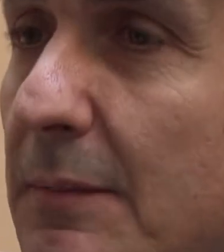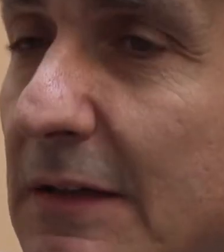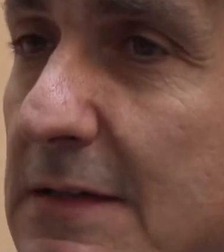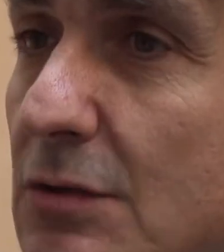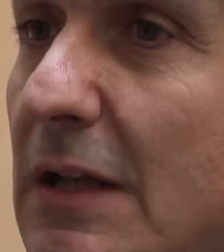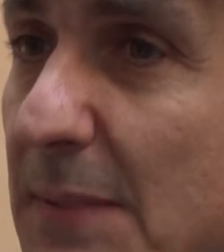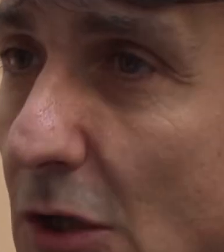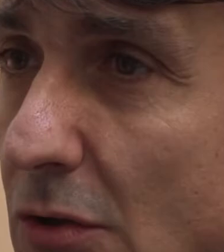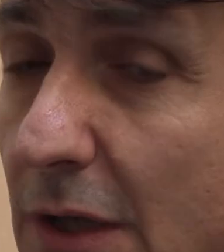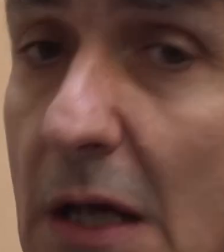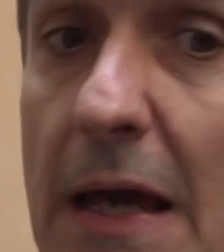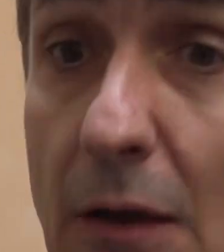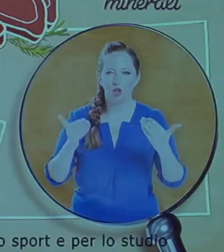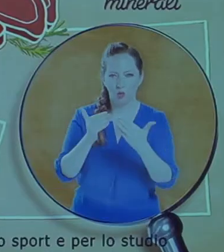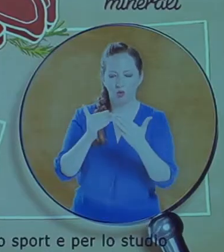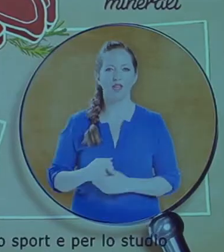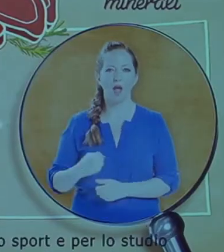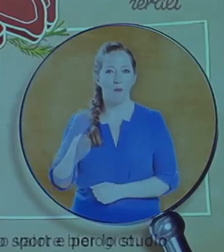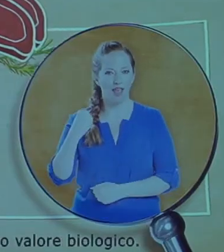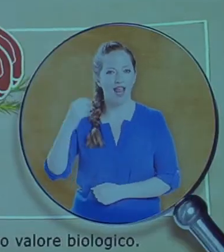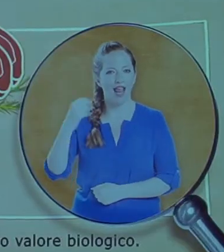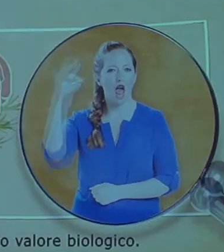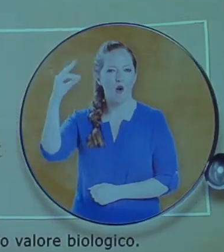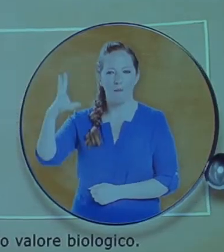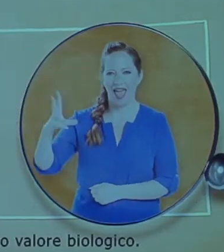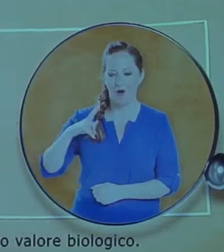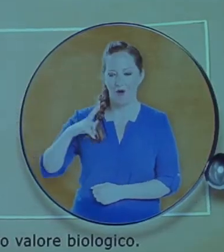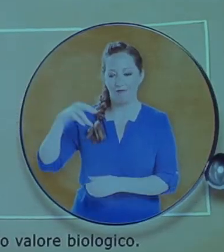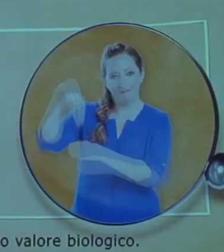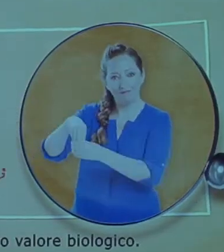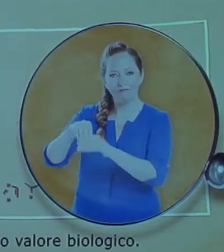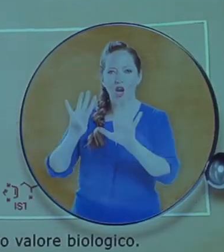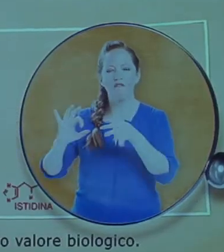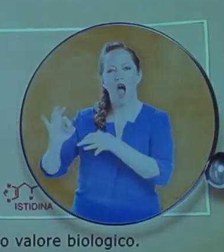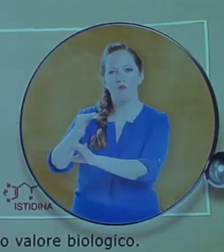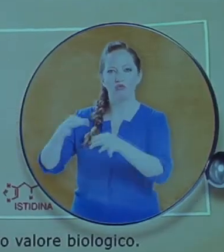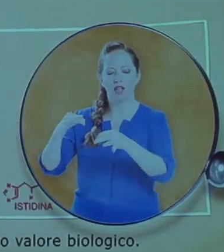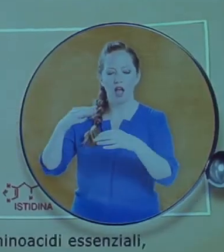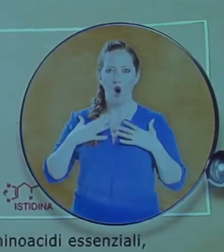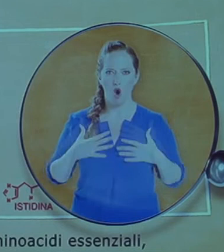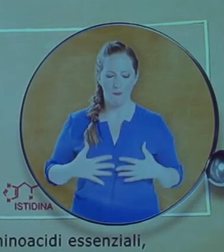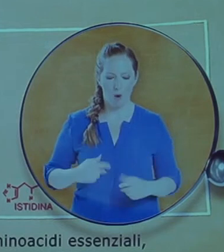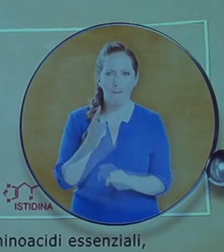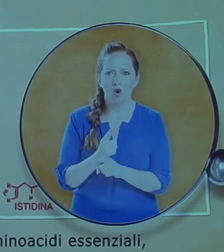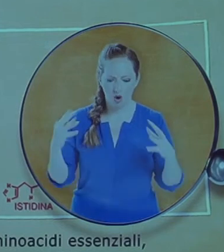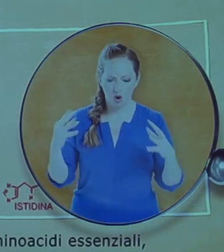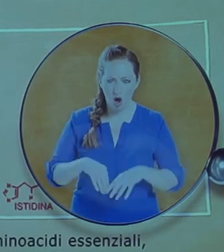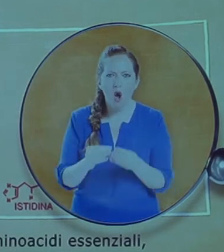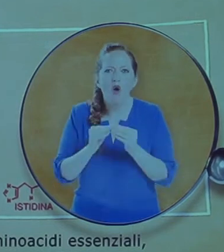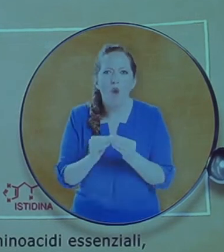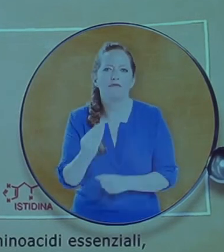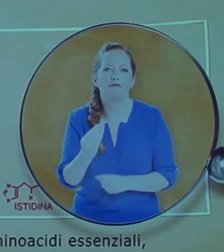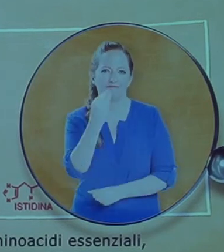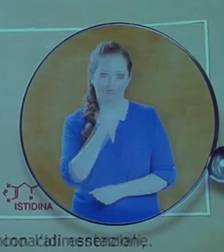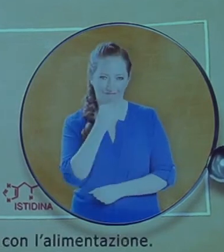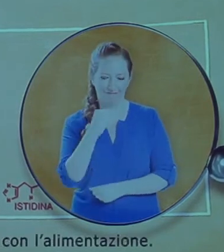particolare nell'alimentazione dei piccoli, e questo con delle conseguenze gravissime. L'abbiamo visto leggendo i giornali di bambini ricoverati,